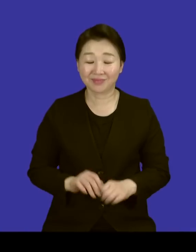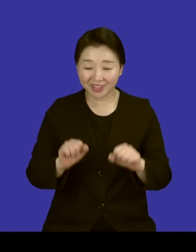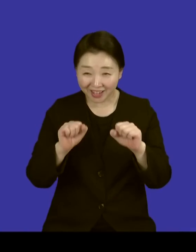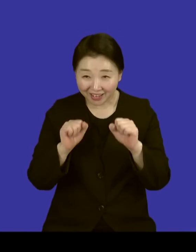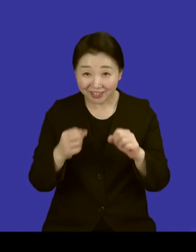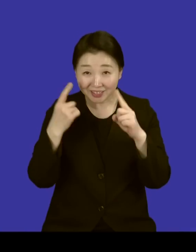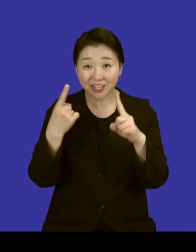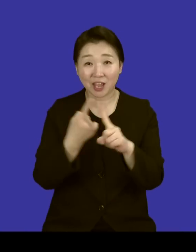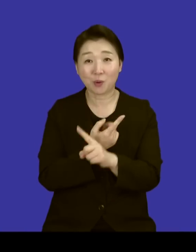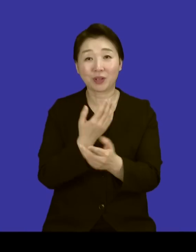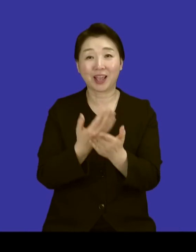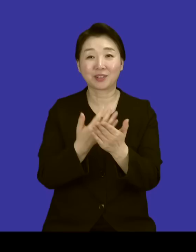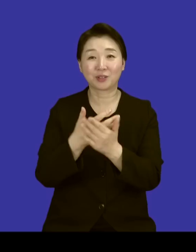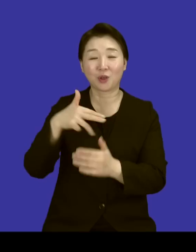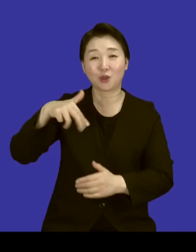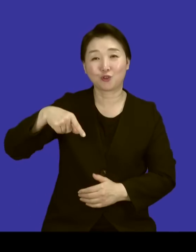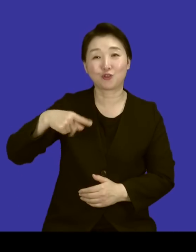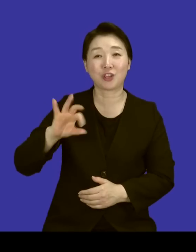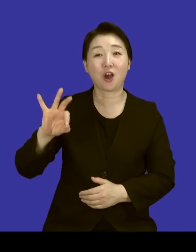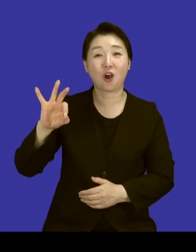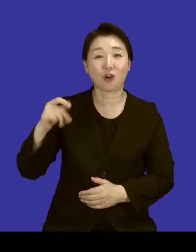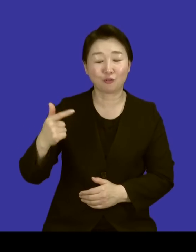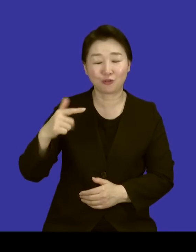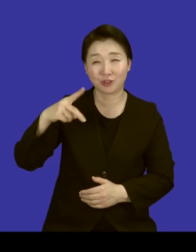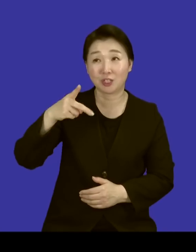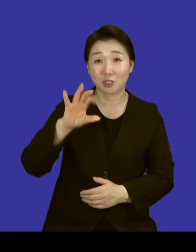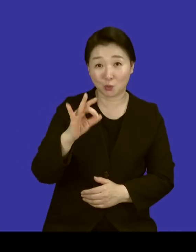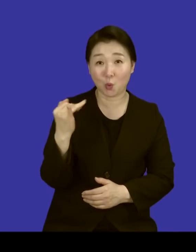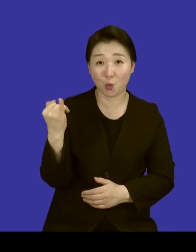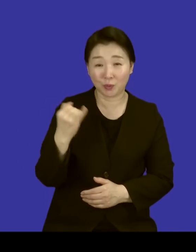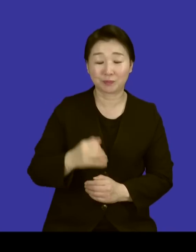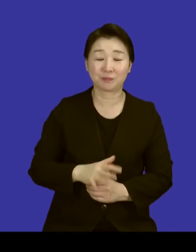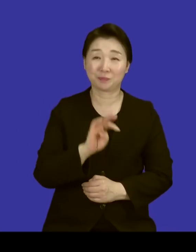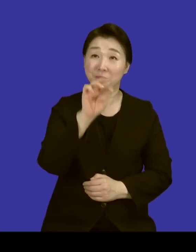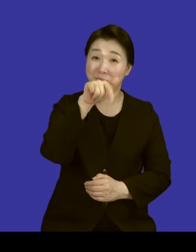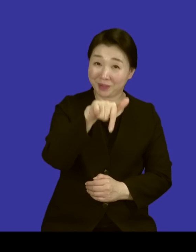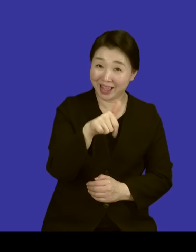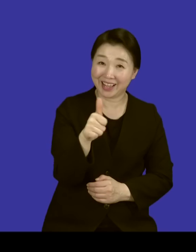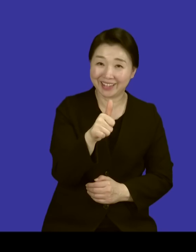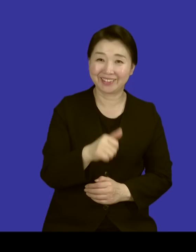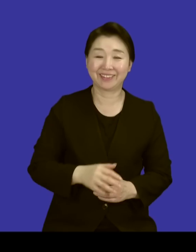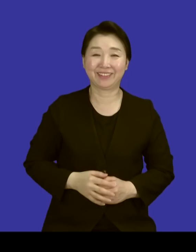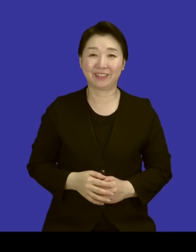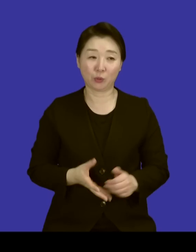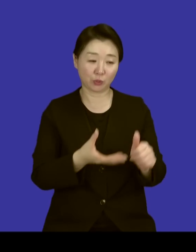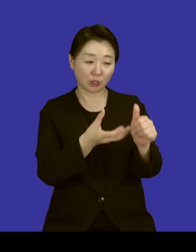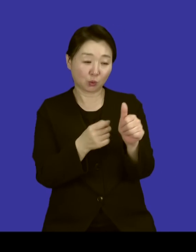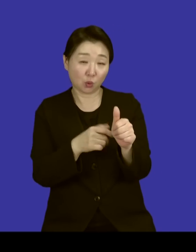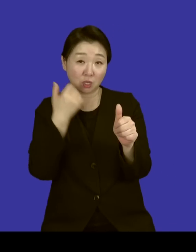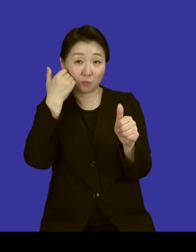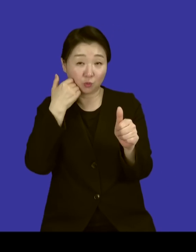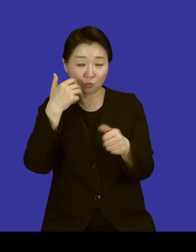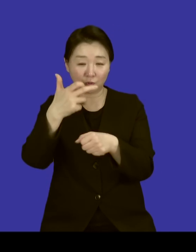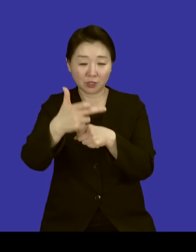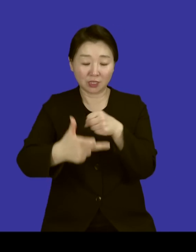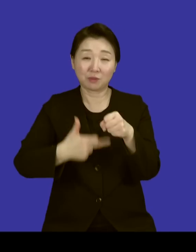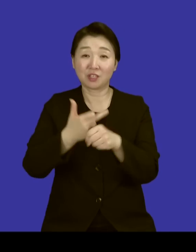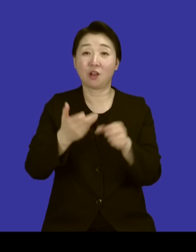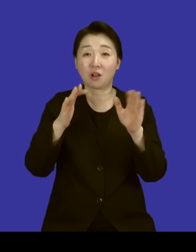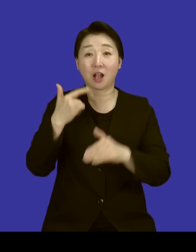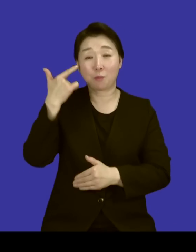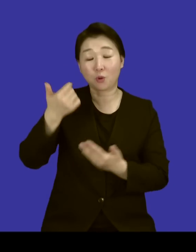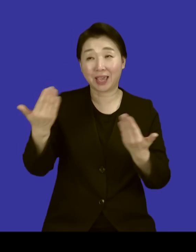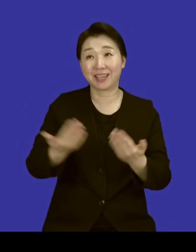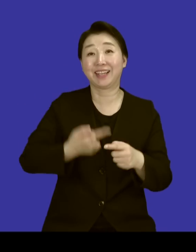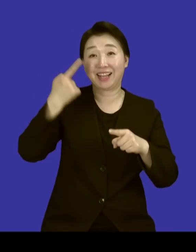안녕하세요. 새롭게 와서 주영훈입니다. 안녕하세요. 송지은입니다. 안녕하세요. 박유한입니다. 오늘 초대 손님은요. 17년간 목회를